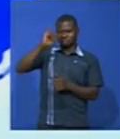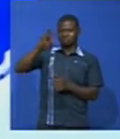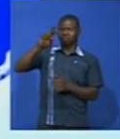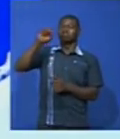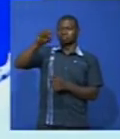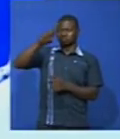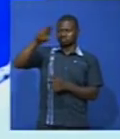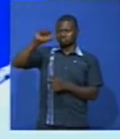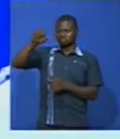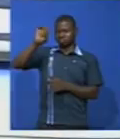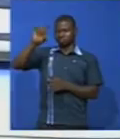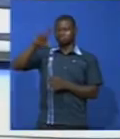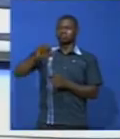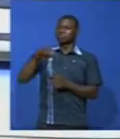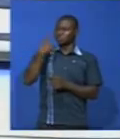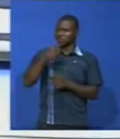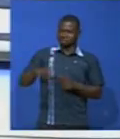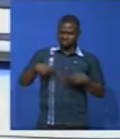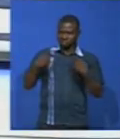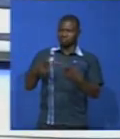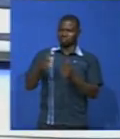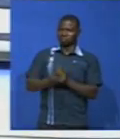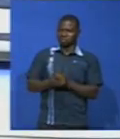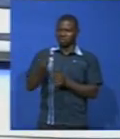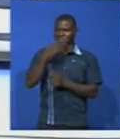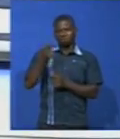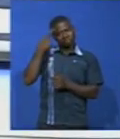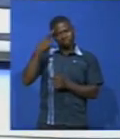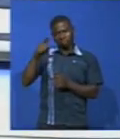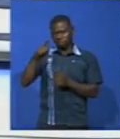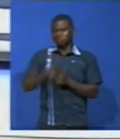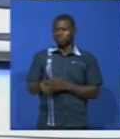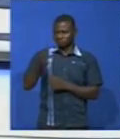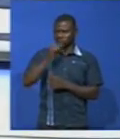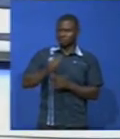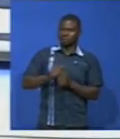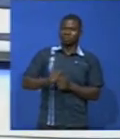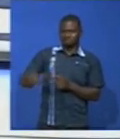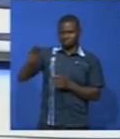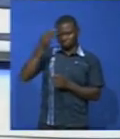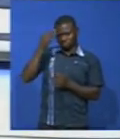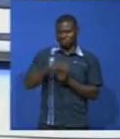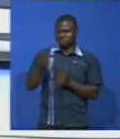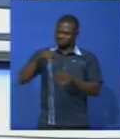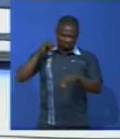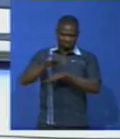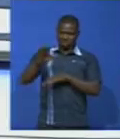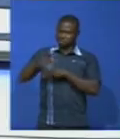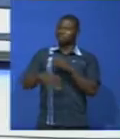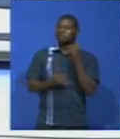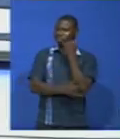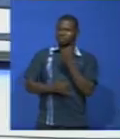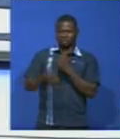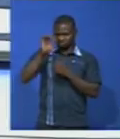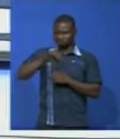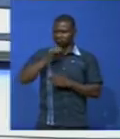et un processus de régularisation des autres. Selon Benjamin Netanyahou, un renvoi dans leur pays n'est pas envisageable à cause des conditions